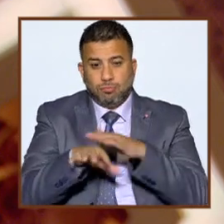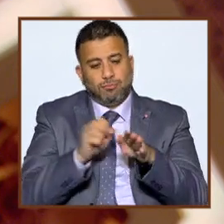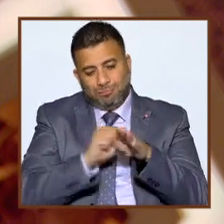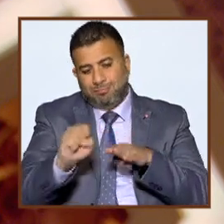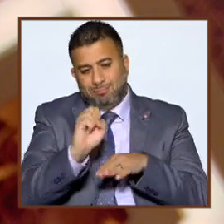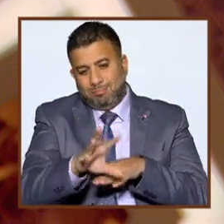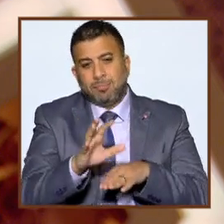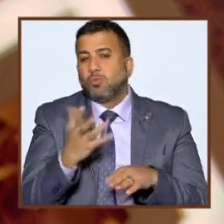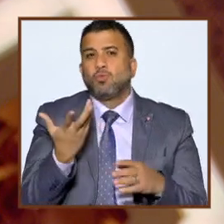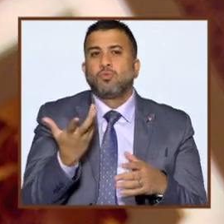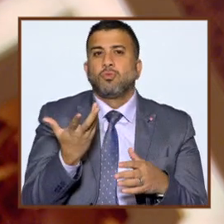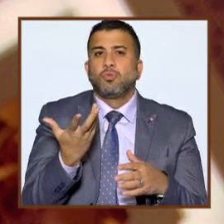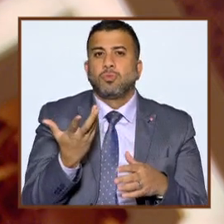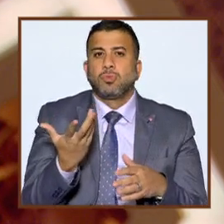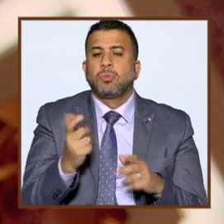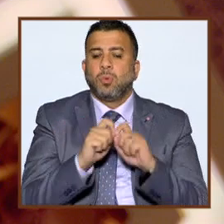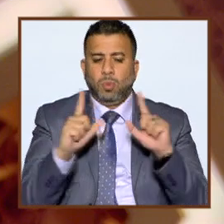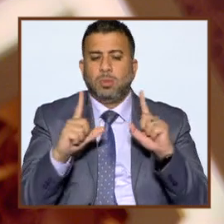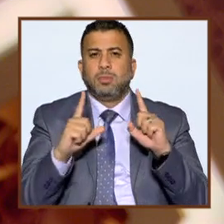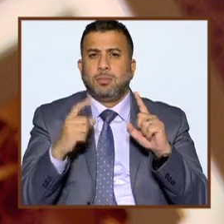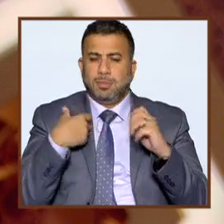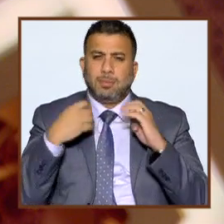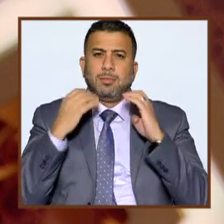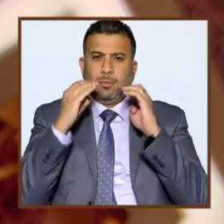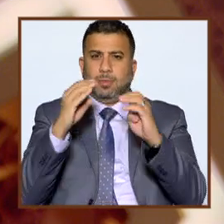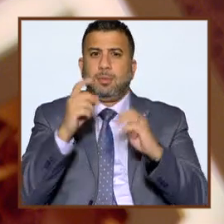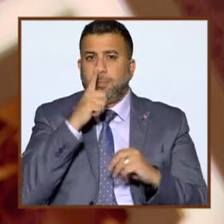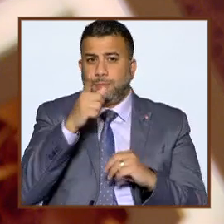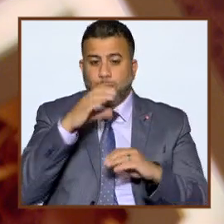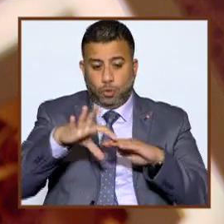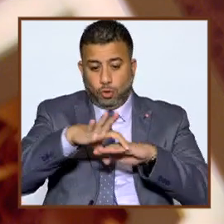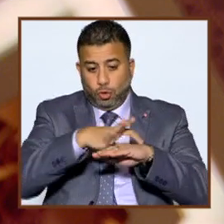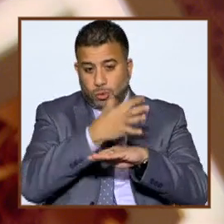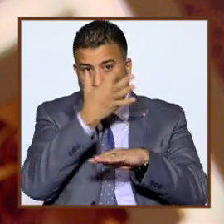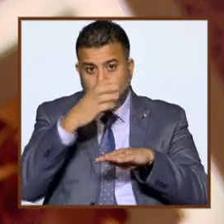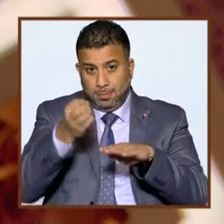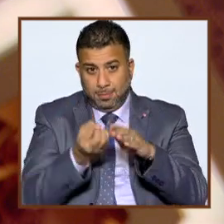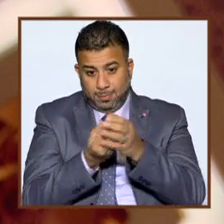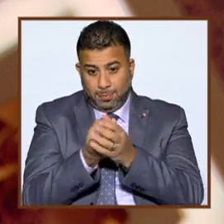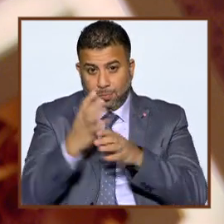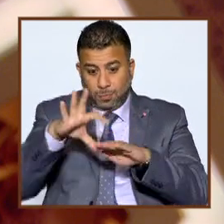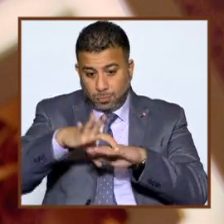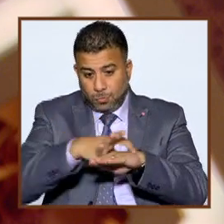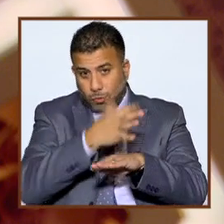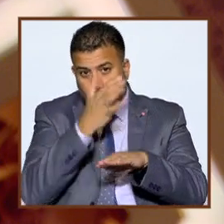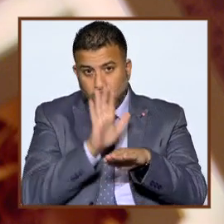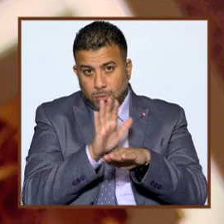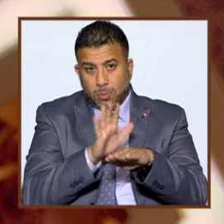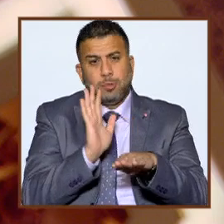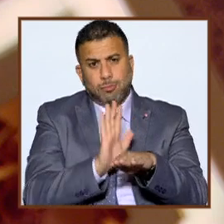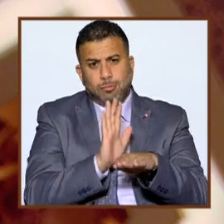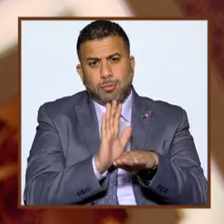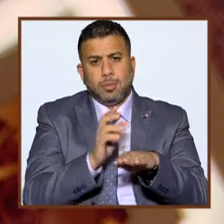كاملا؟ أختي أم محمد بارك الله فيك، بالنسبة لمن كان لابسا الجوربين، كان لابسا الجوربين